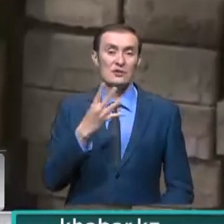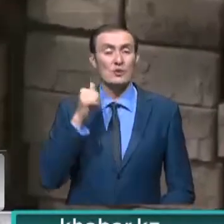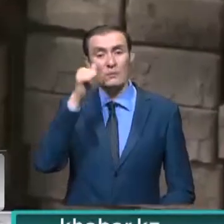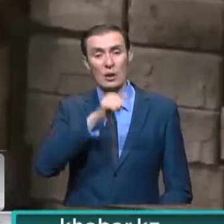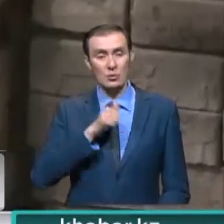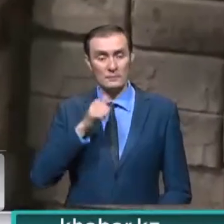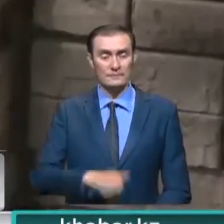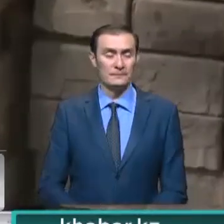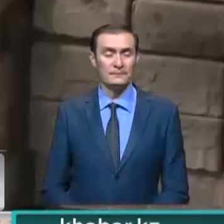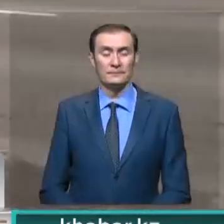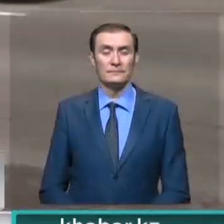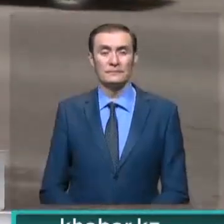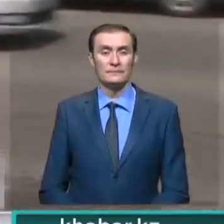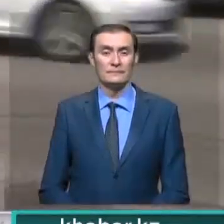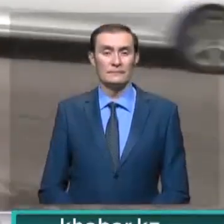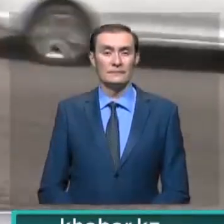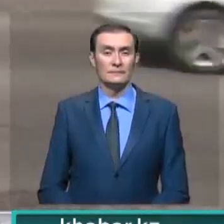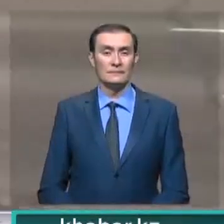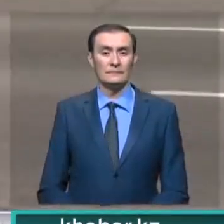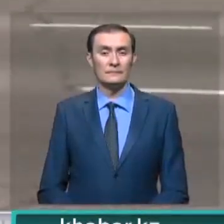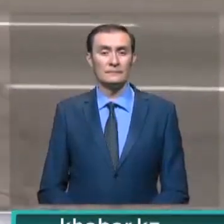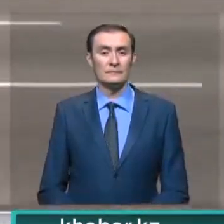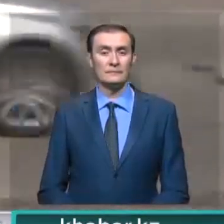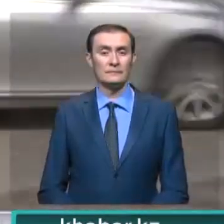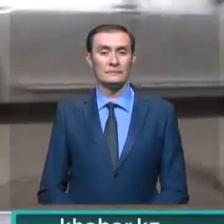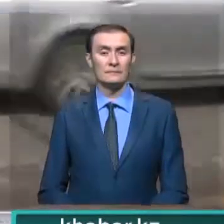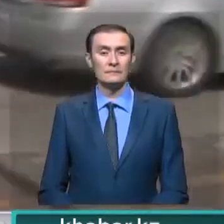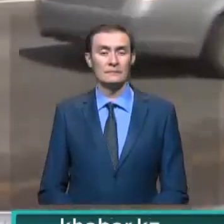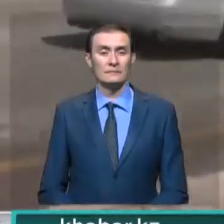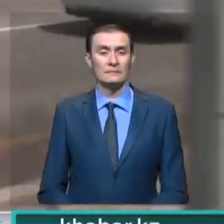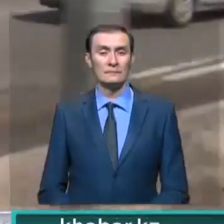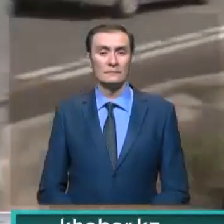2023-2024 годах. Алина Ташмагамбетова, Нурдаулет Джексыбаев. Итоги дня. Алматы.